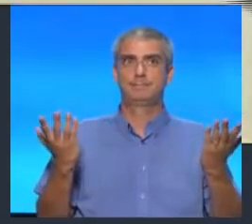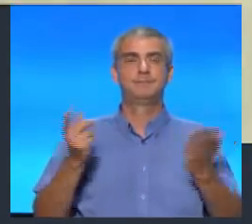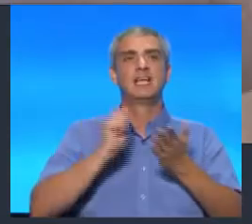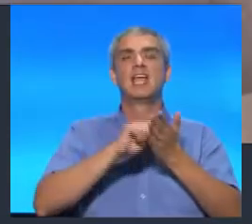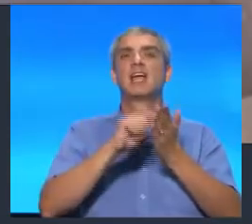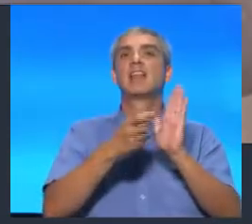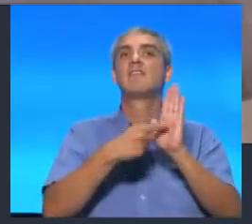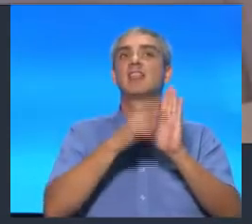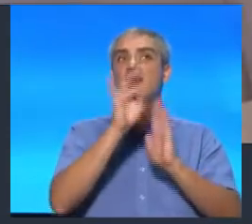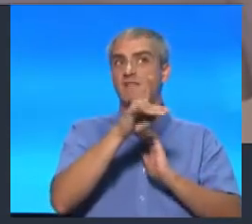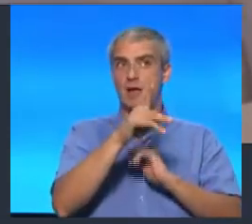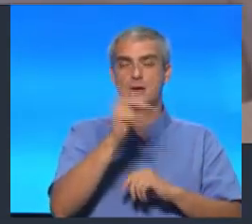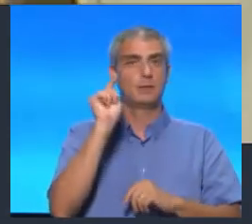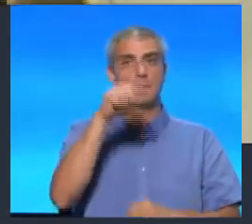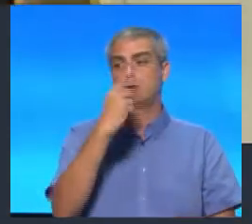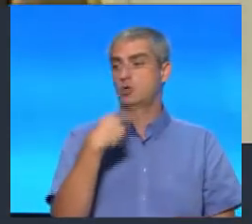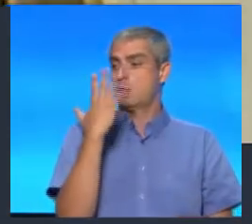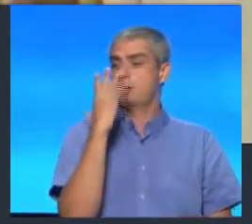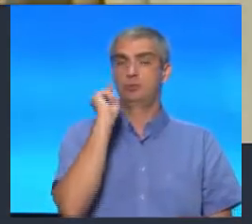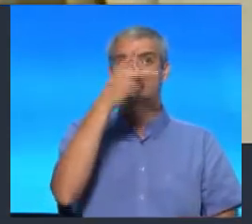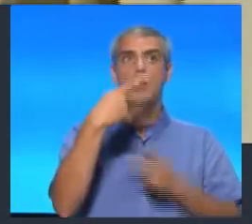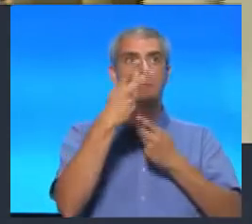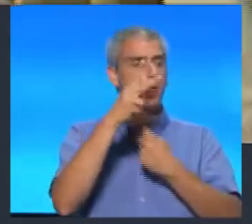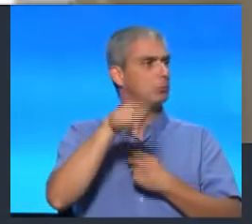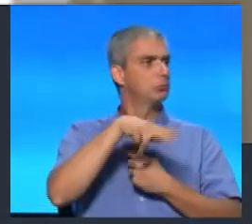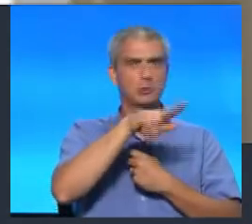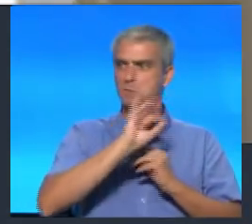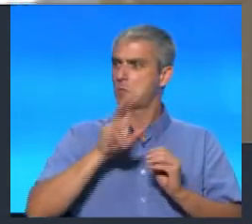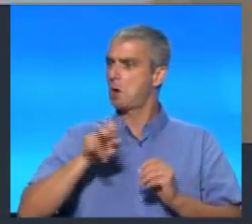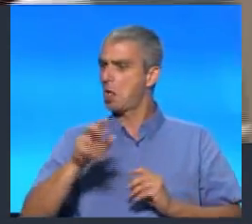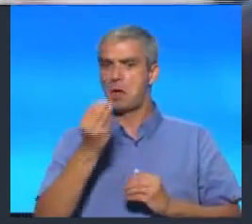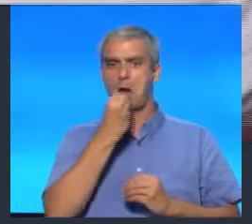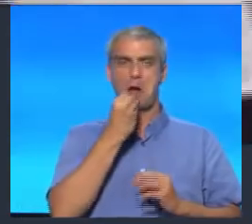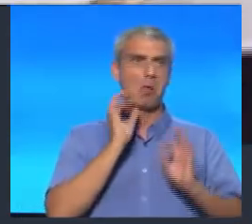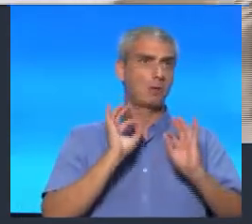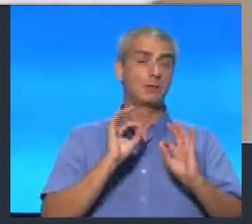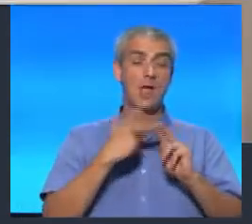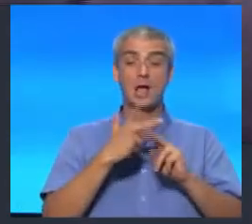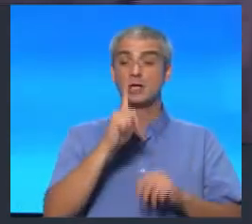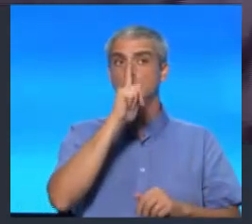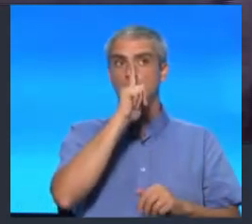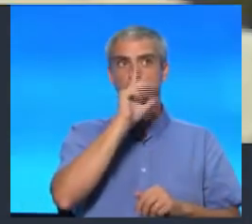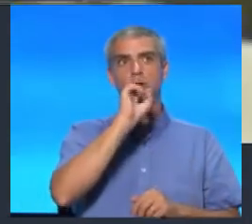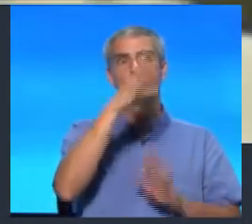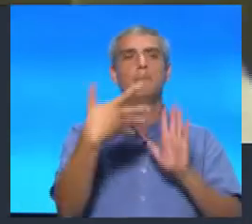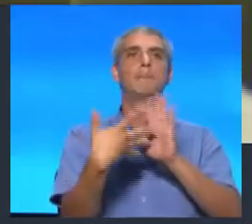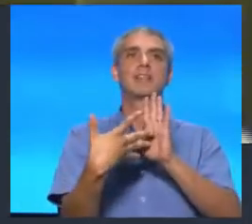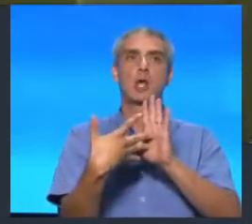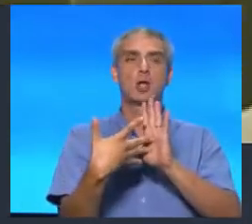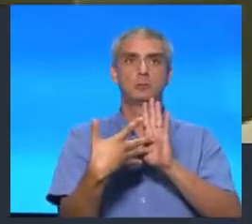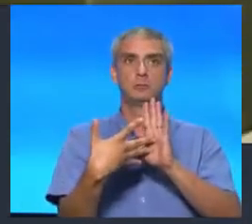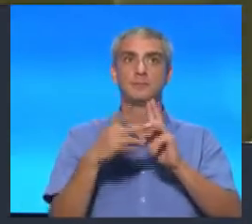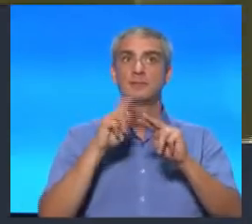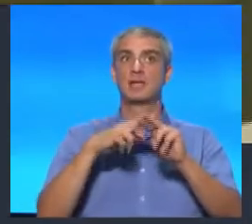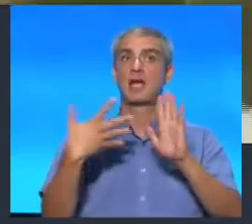התביעה, באה גילה ביום חמישי לבית החולים, מסתובבה, הלכה, אכלה, ורק ביום ראשון נשלחה לבדיקות. אחרי